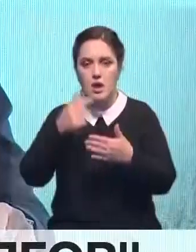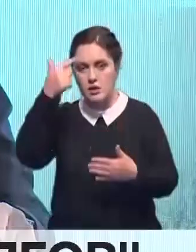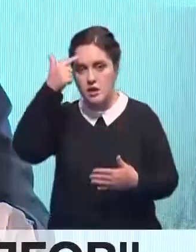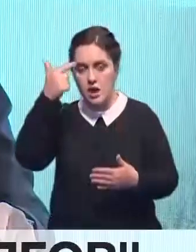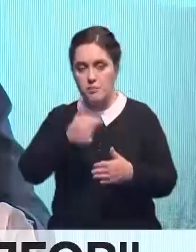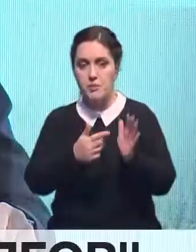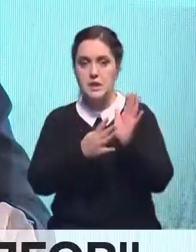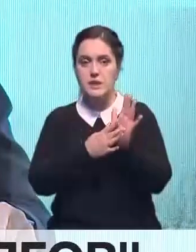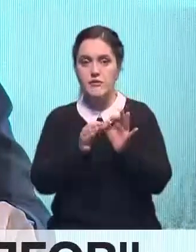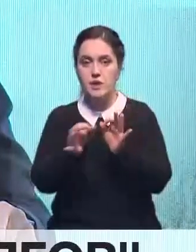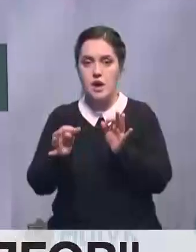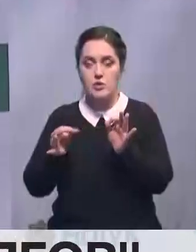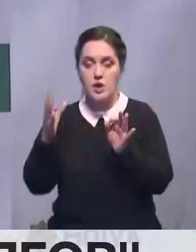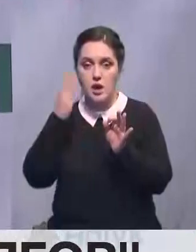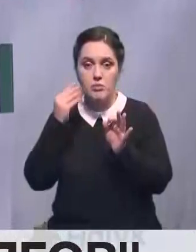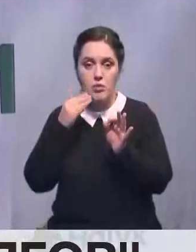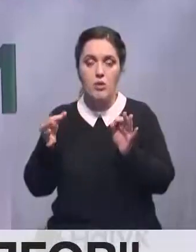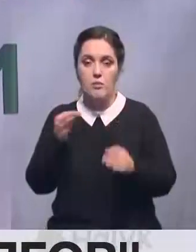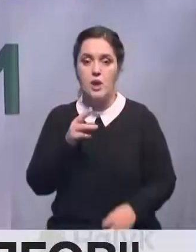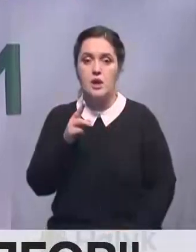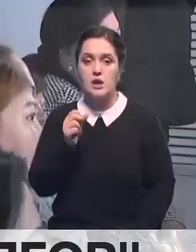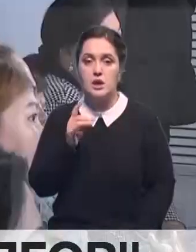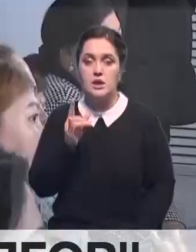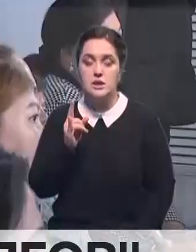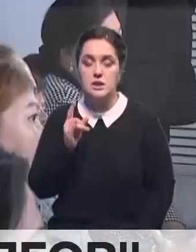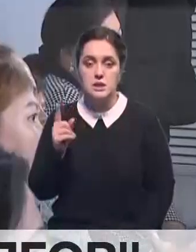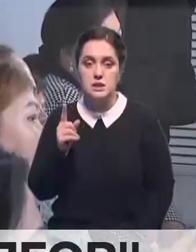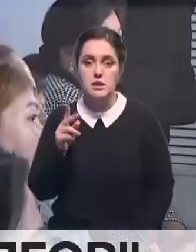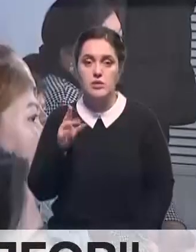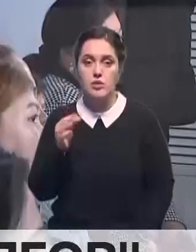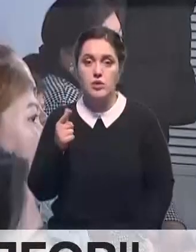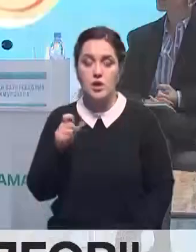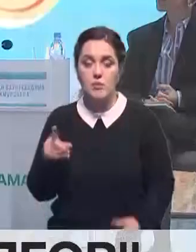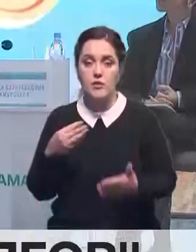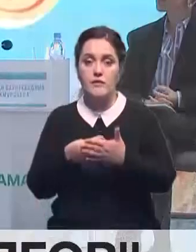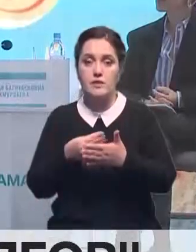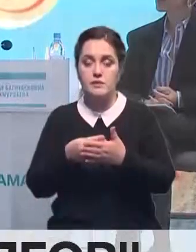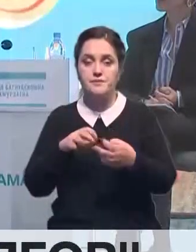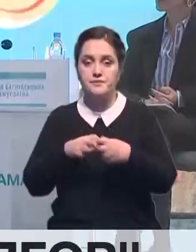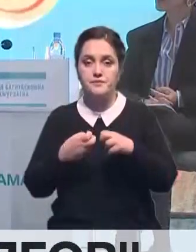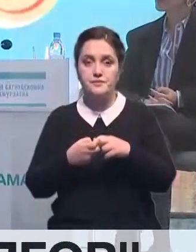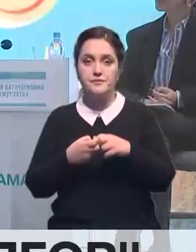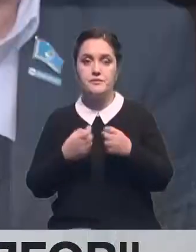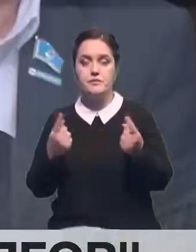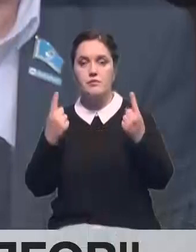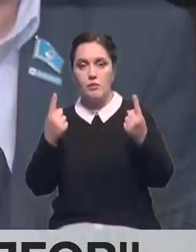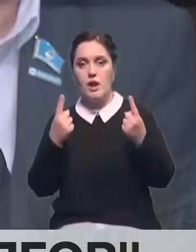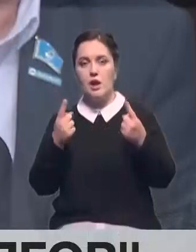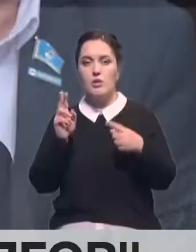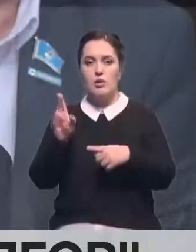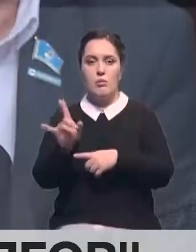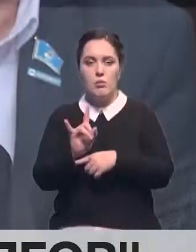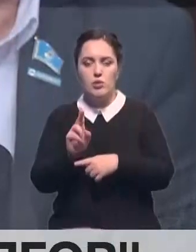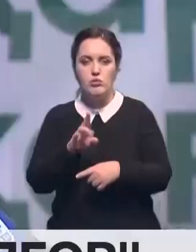районах Алматинской области курс прошли участники с финансовыми проблемами крупни и